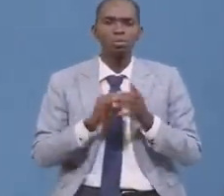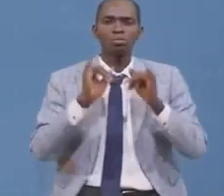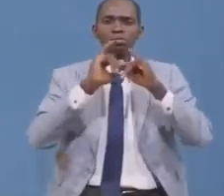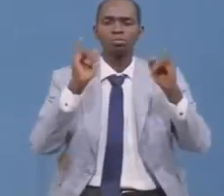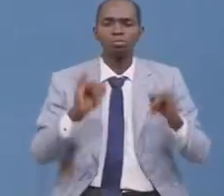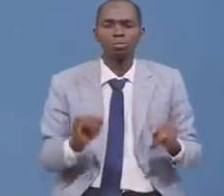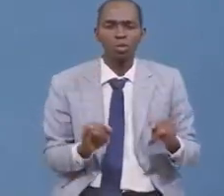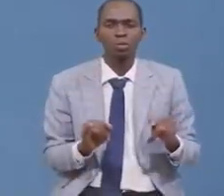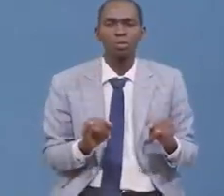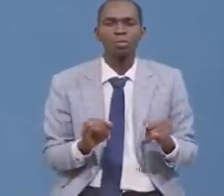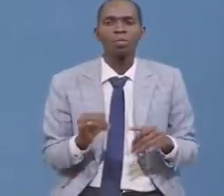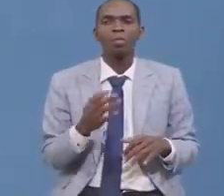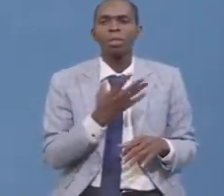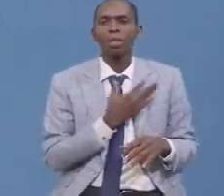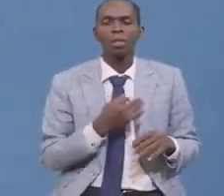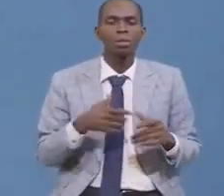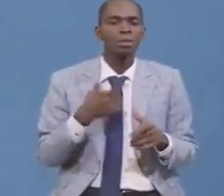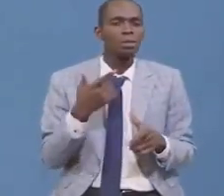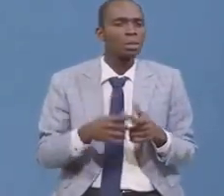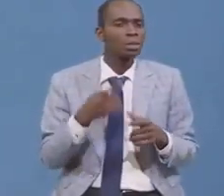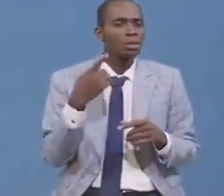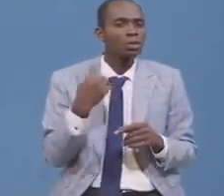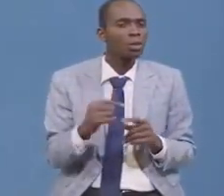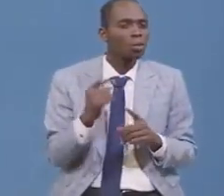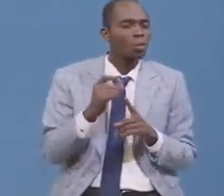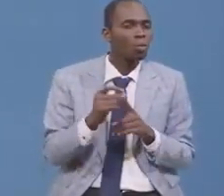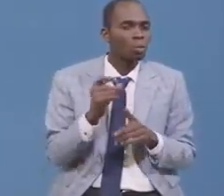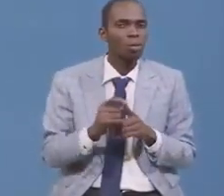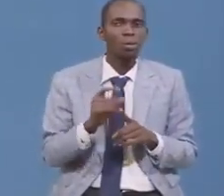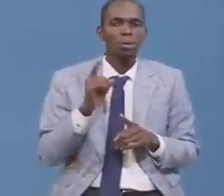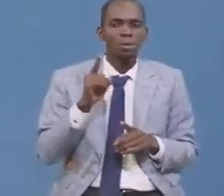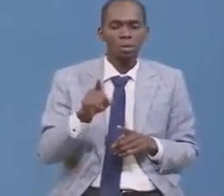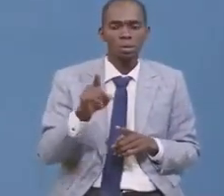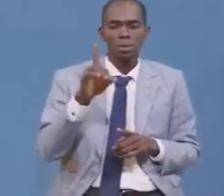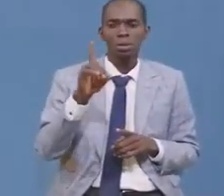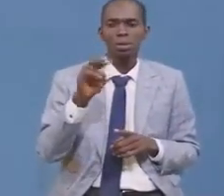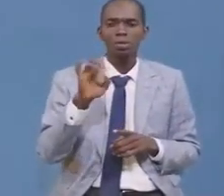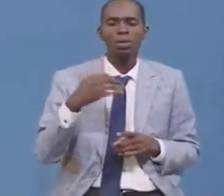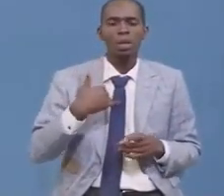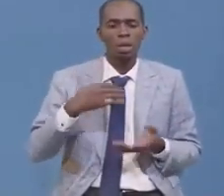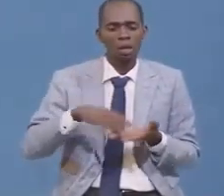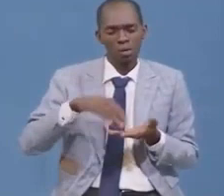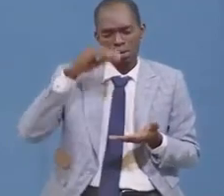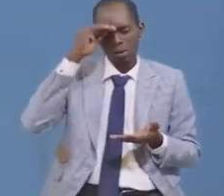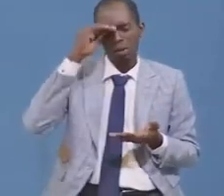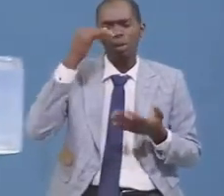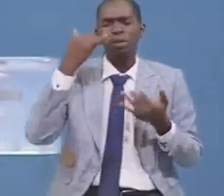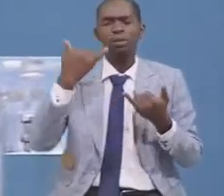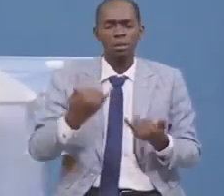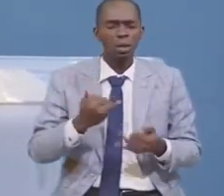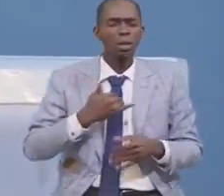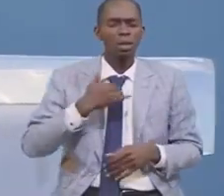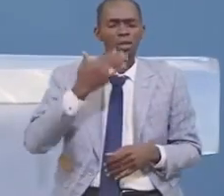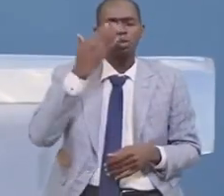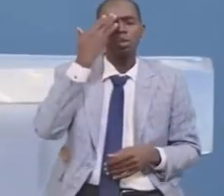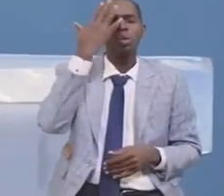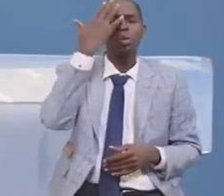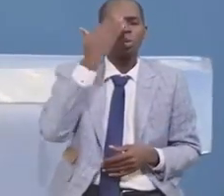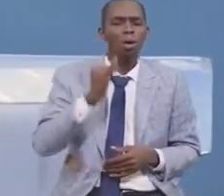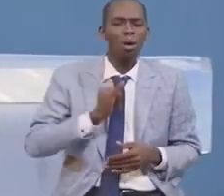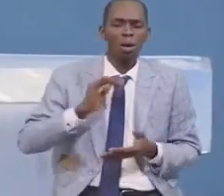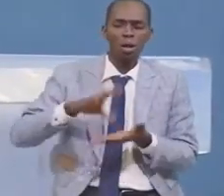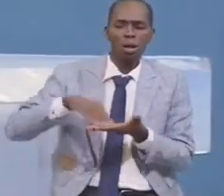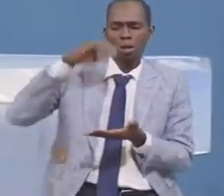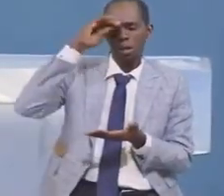the word he had launched. Appudu ayana oka maata antunnadu kada. Now I know why I launched that word in the